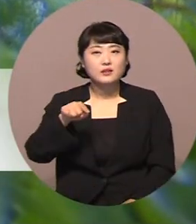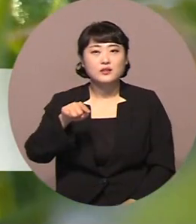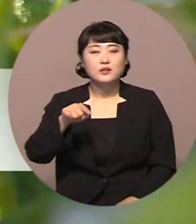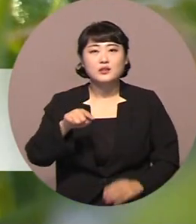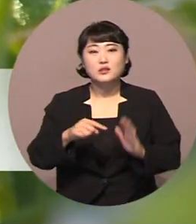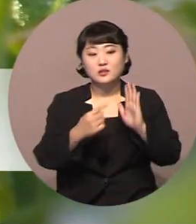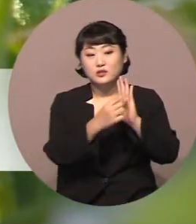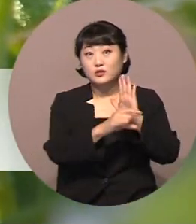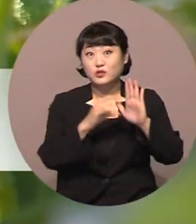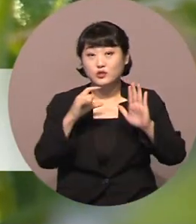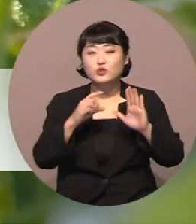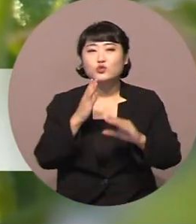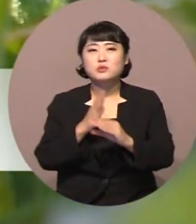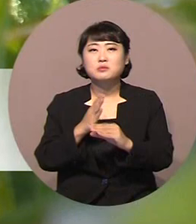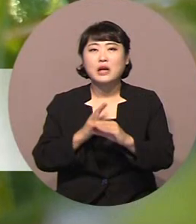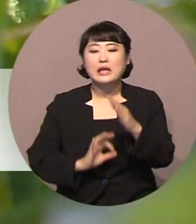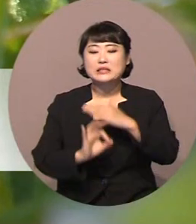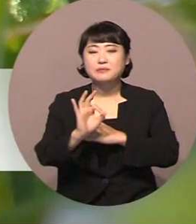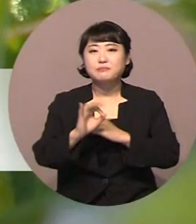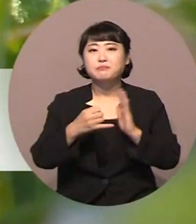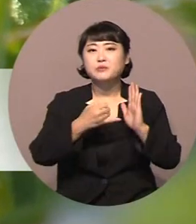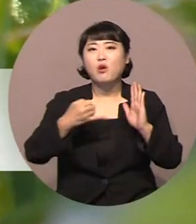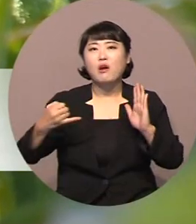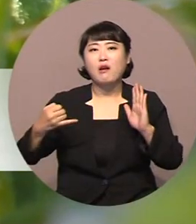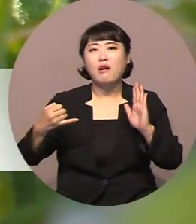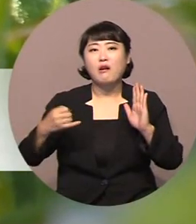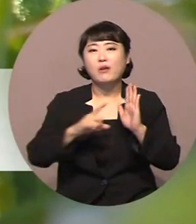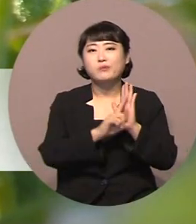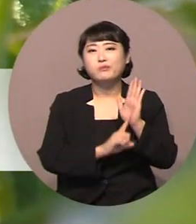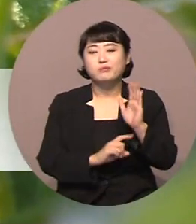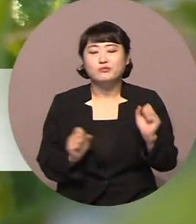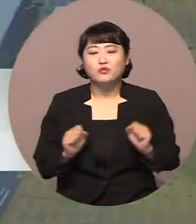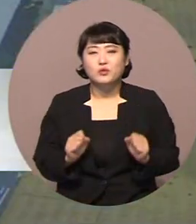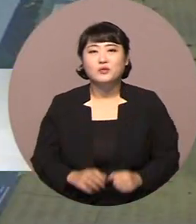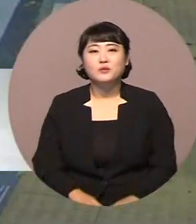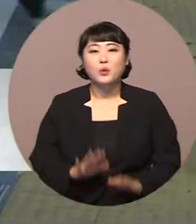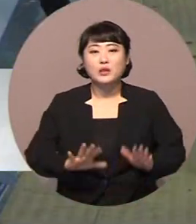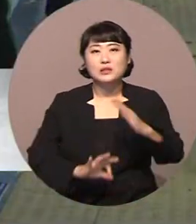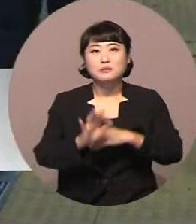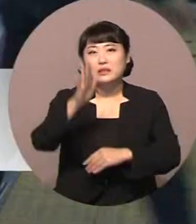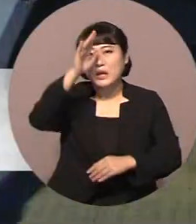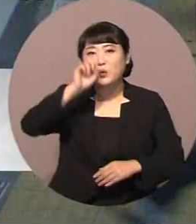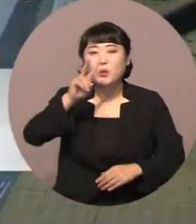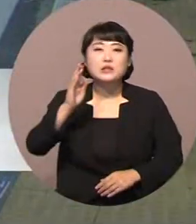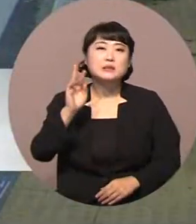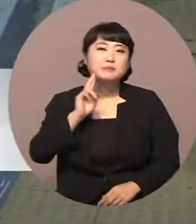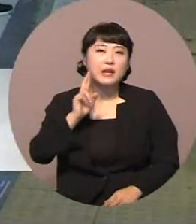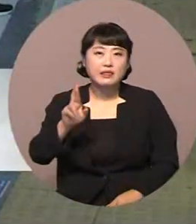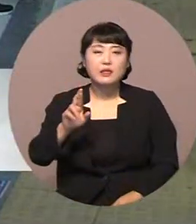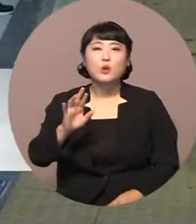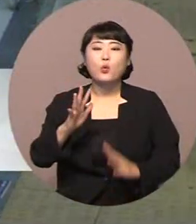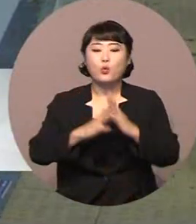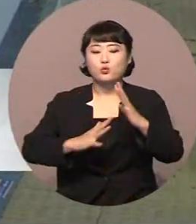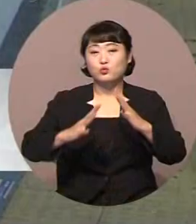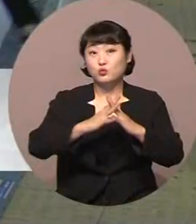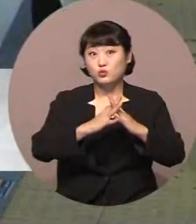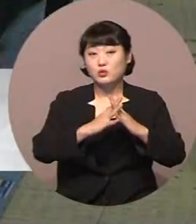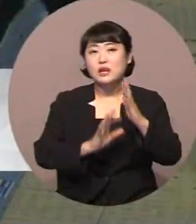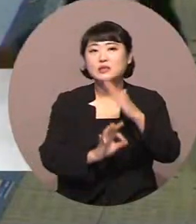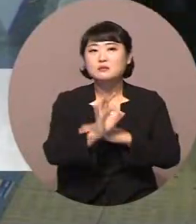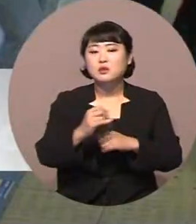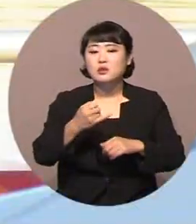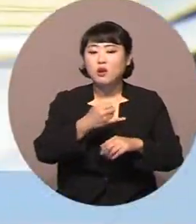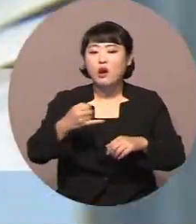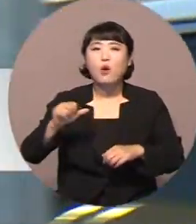중심으로 아침에 영하권의 추위를 보이겠습니다 오늘 아침 룡과 금산 공주의 최저기온이 영하